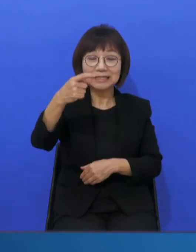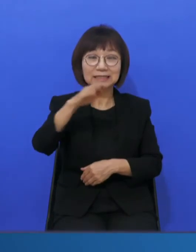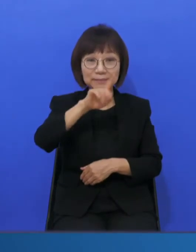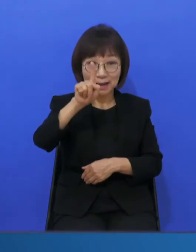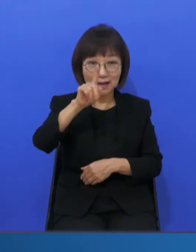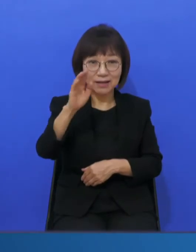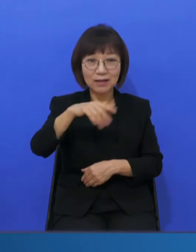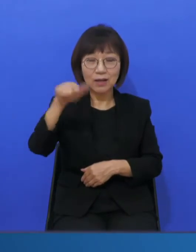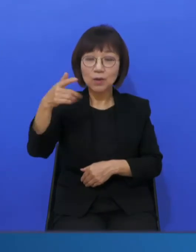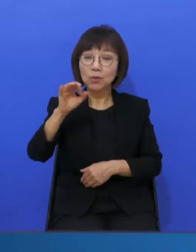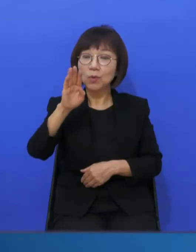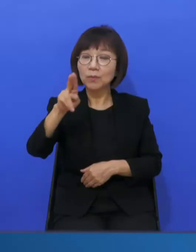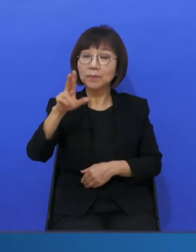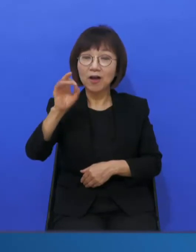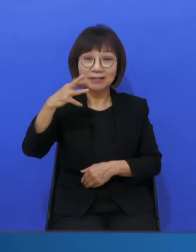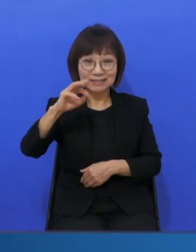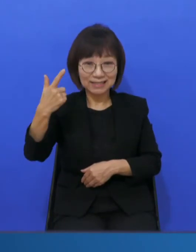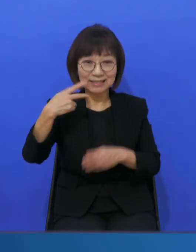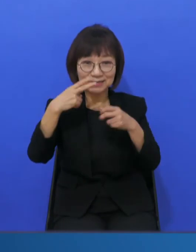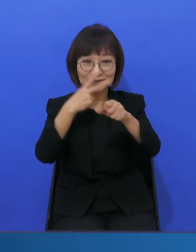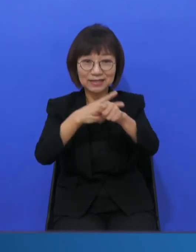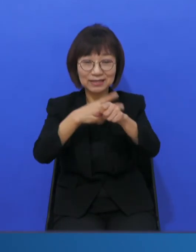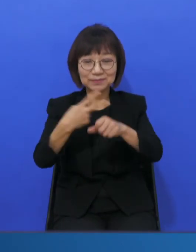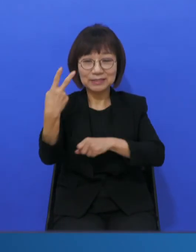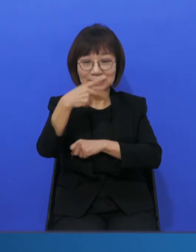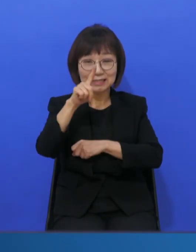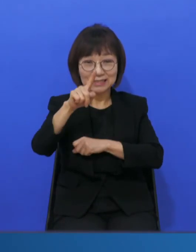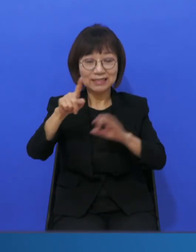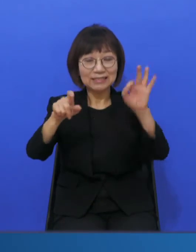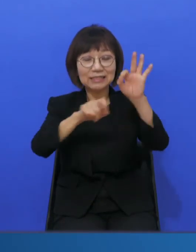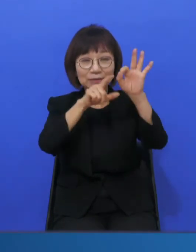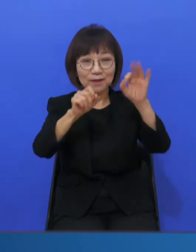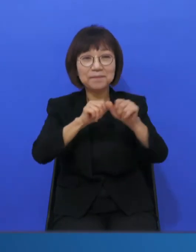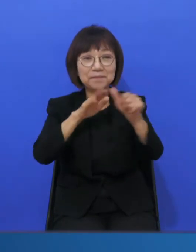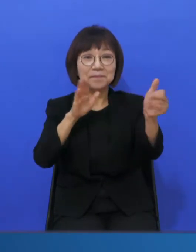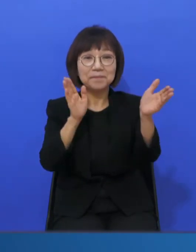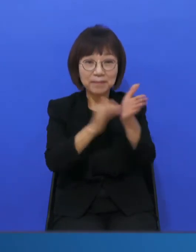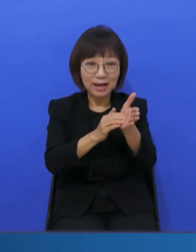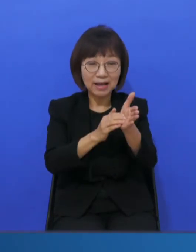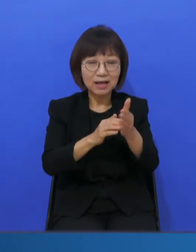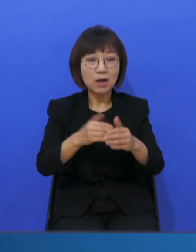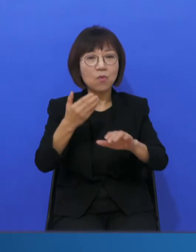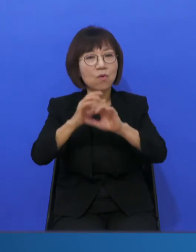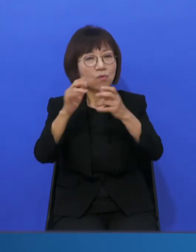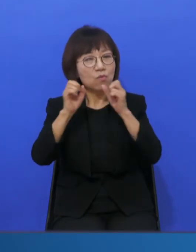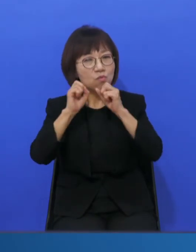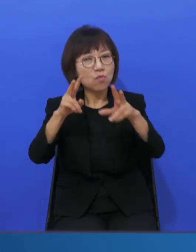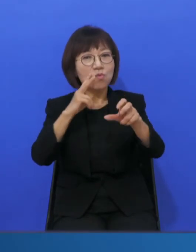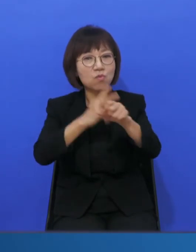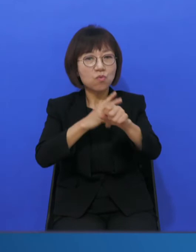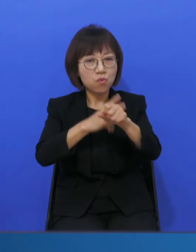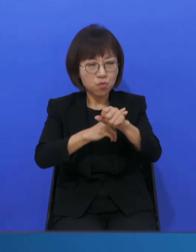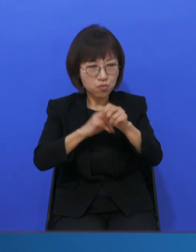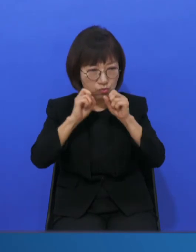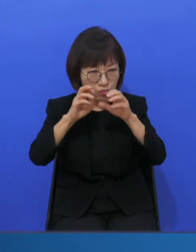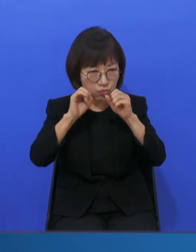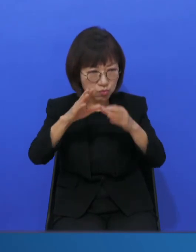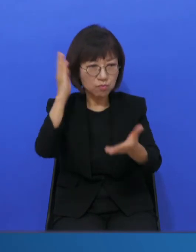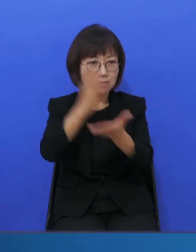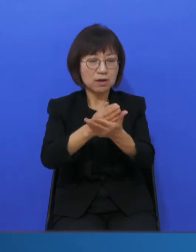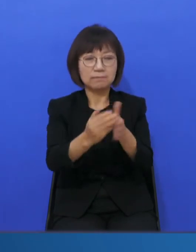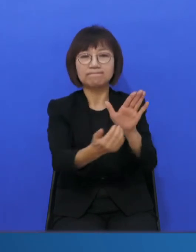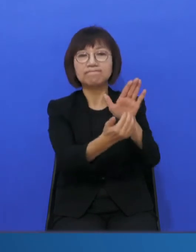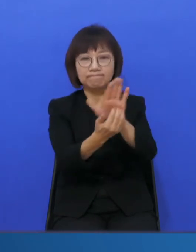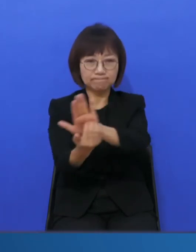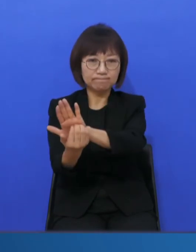공병찬 선교사님은 2001년 10월 파송받으셨습니다. 모스크바는 외국인 선교사의 전도를 법으로 금지하고